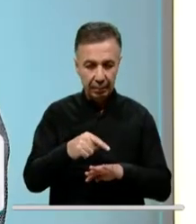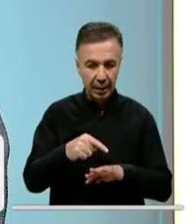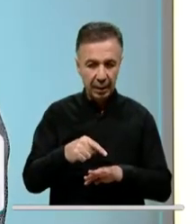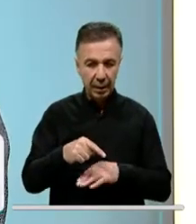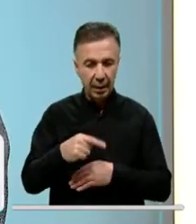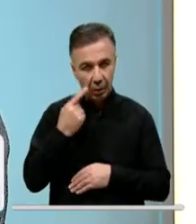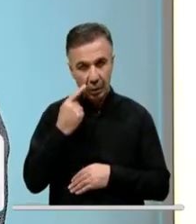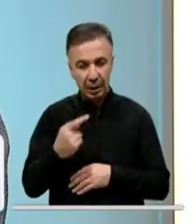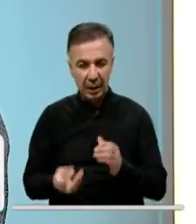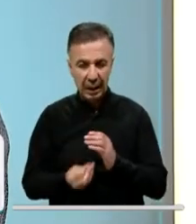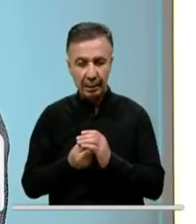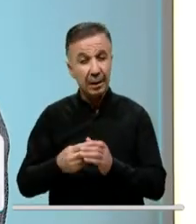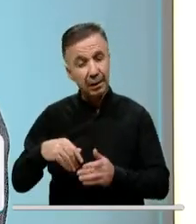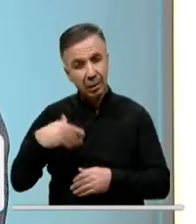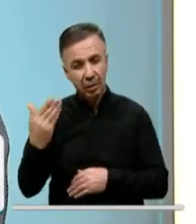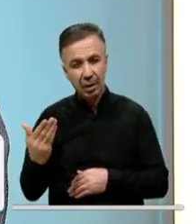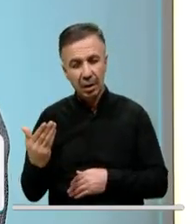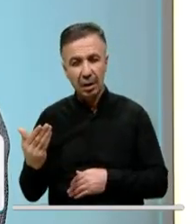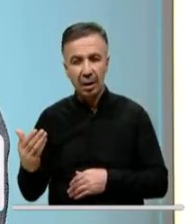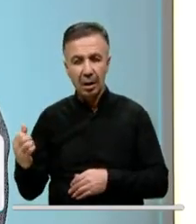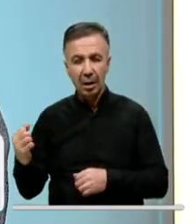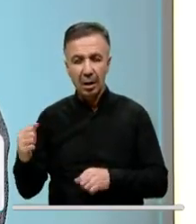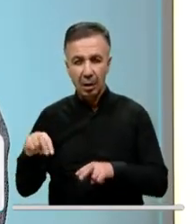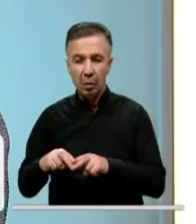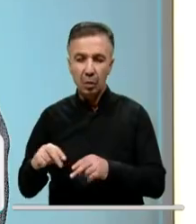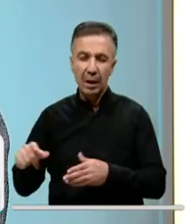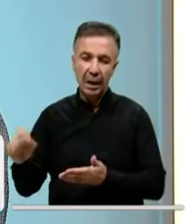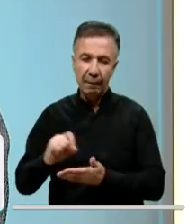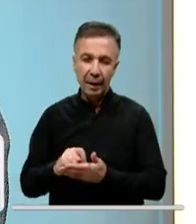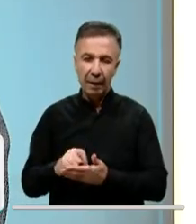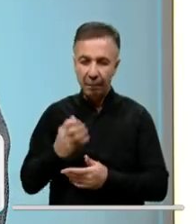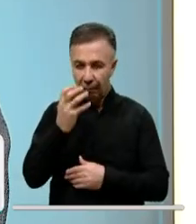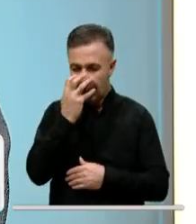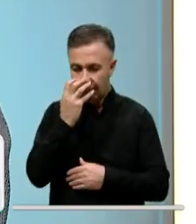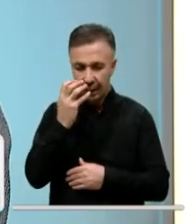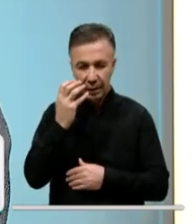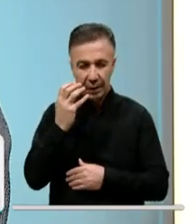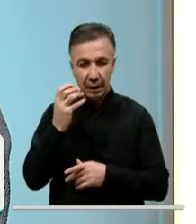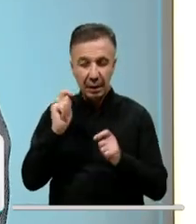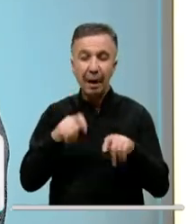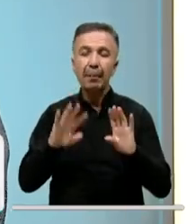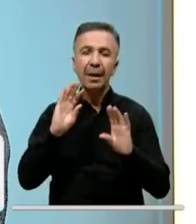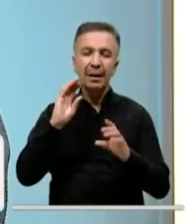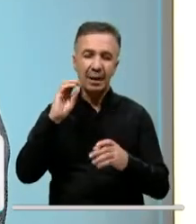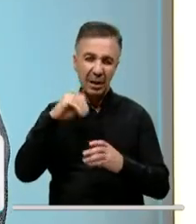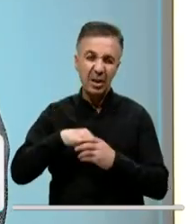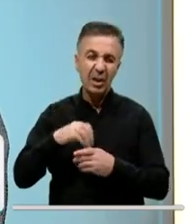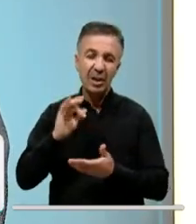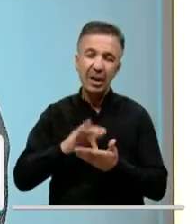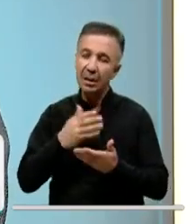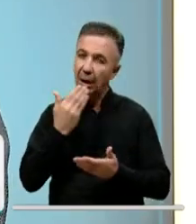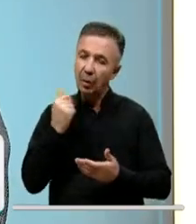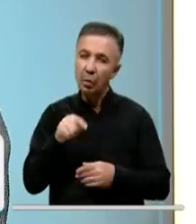efendim imsakten sonra Müzdelife vakfesini terk ettiği için de herhangi bir ceza gerekmiyor. Bu